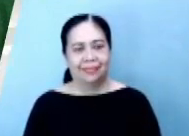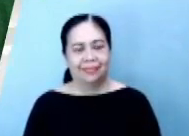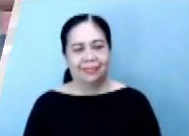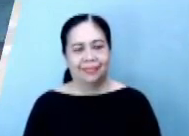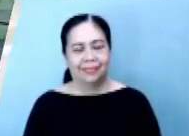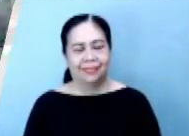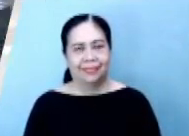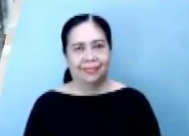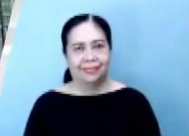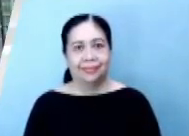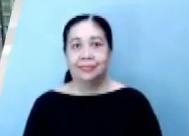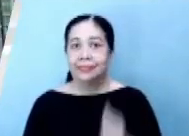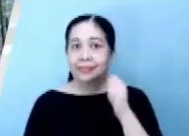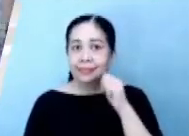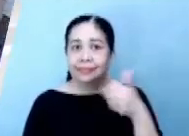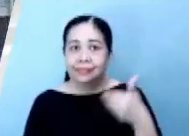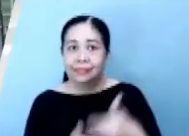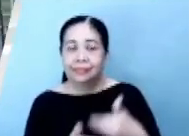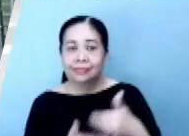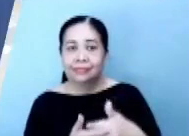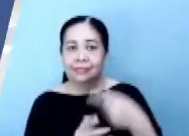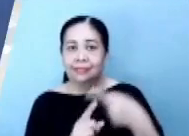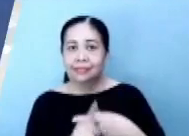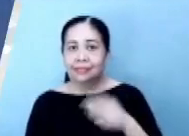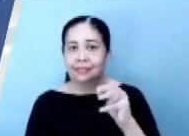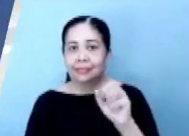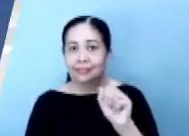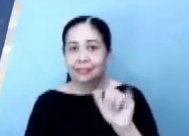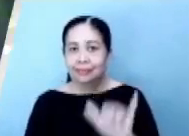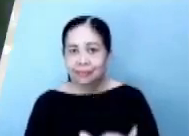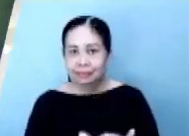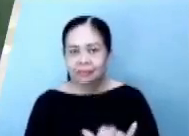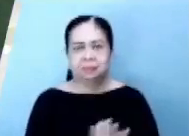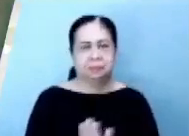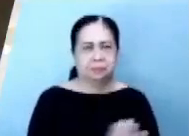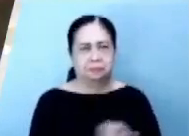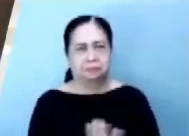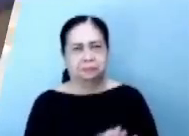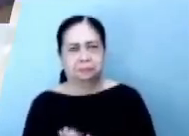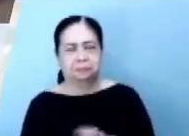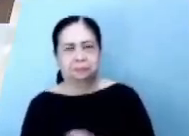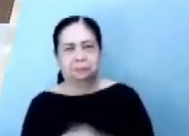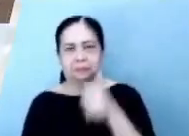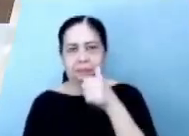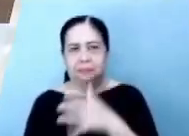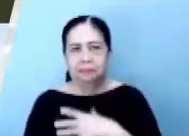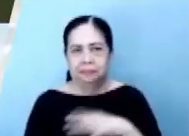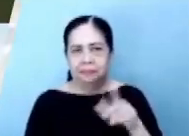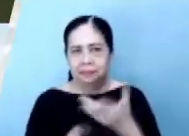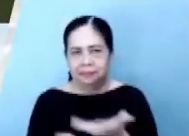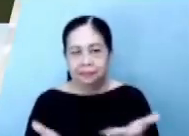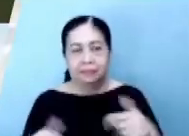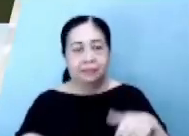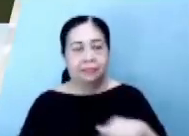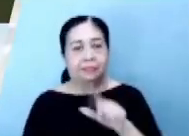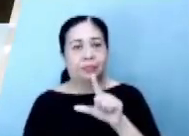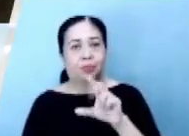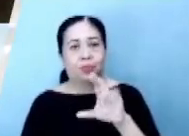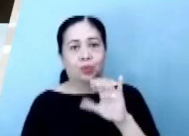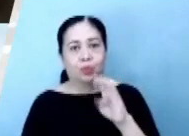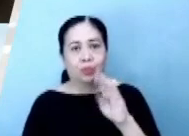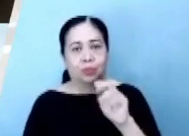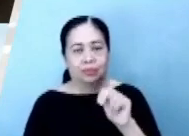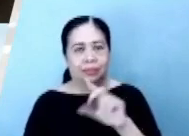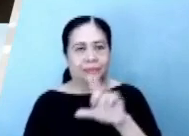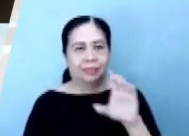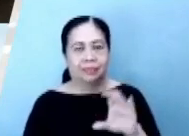Tuwing papalapit ang buwan ng Mayo, abala na raw ang mga kababaihan dito sa Lucban sa Quezon sa paggawa